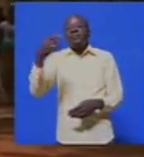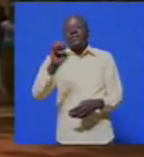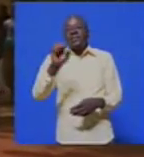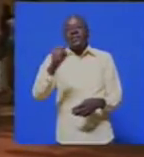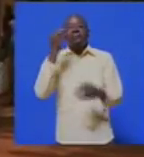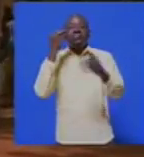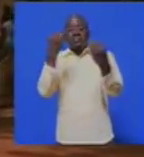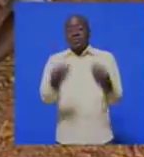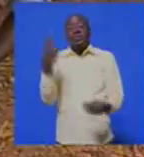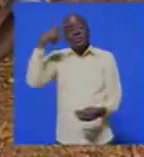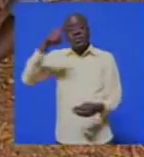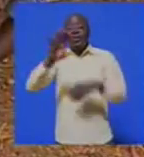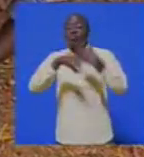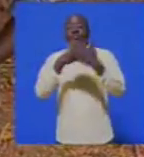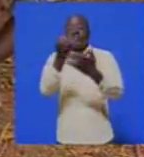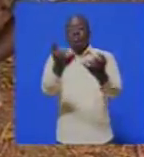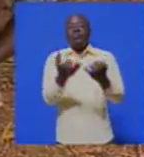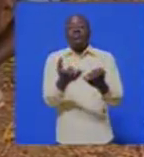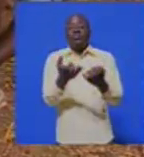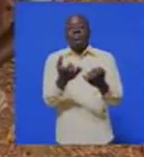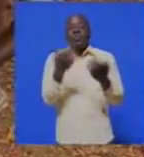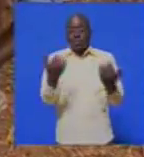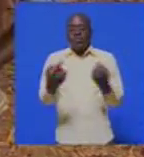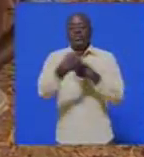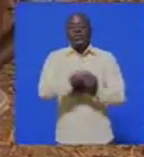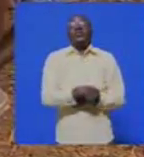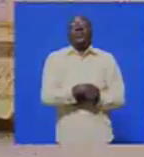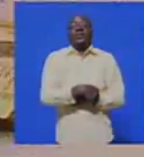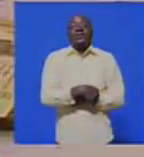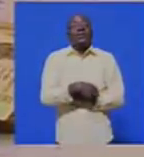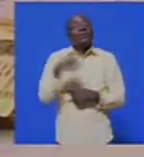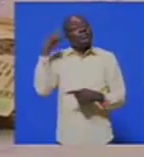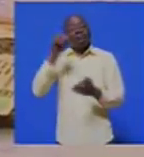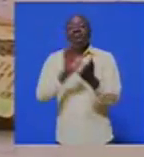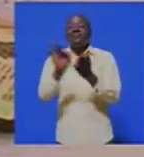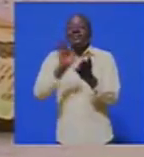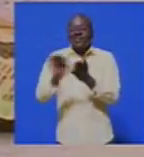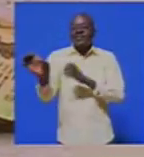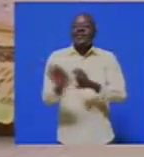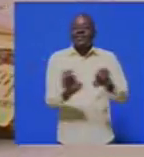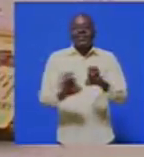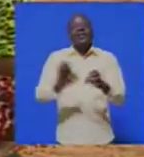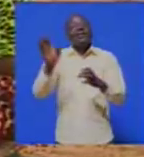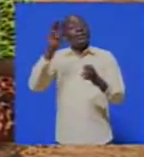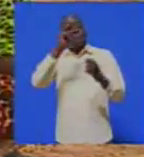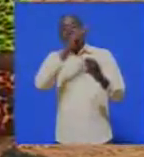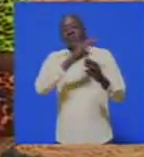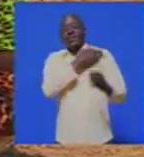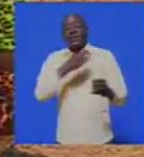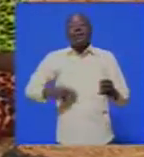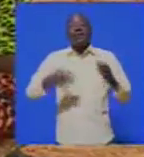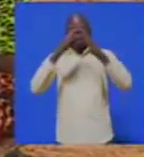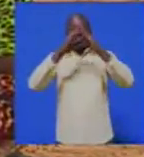les convoitises. Aujourd'hui, les comptes se font à la mairie. On s'organise,